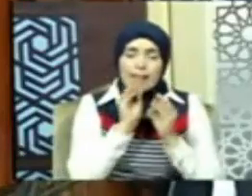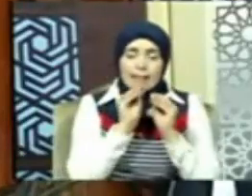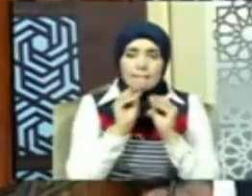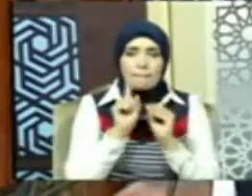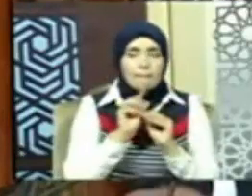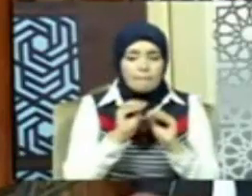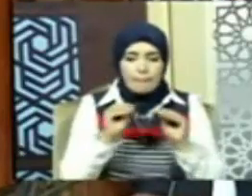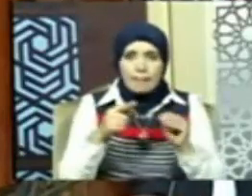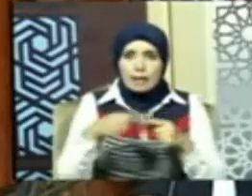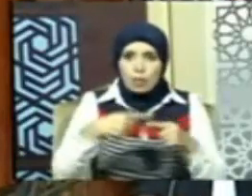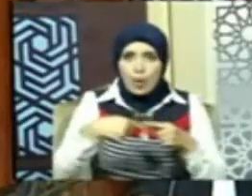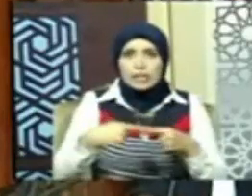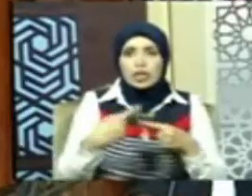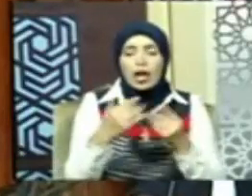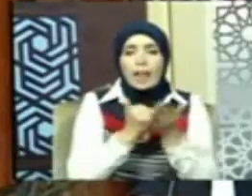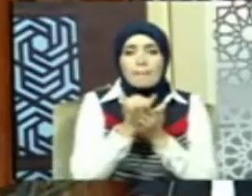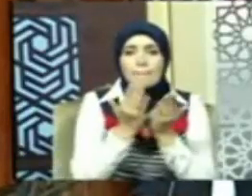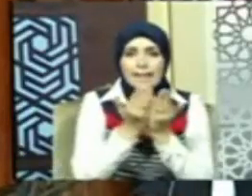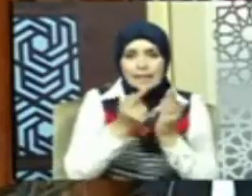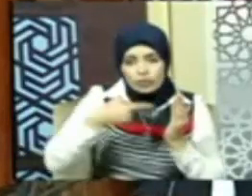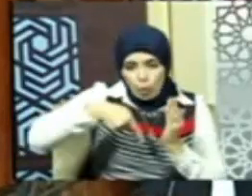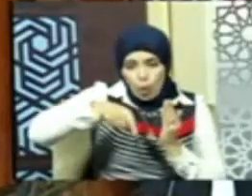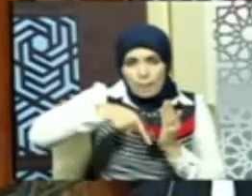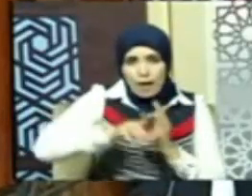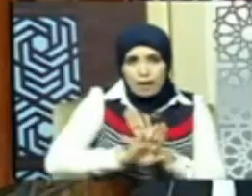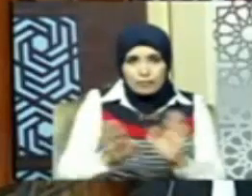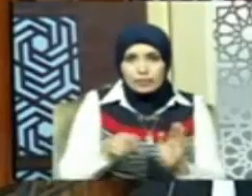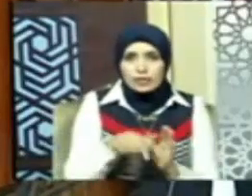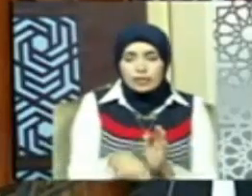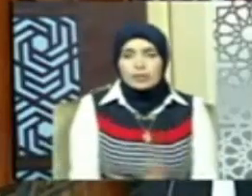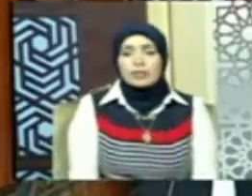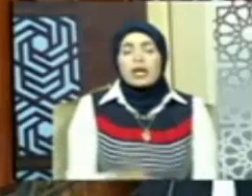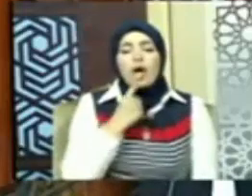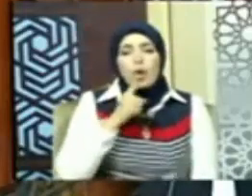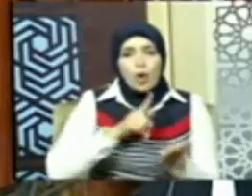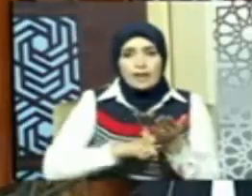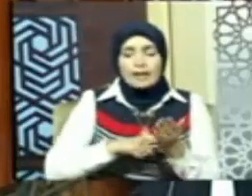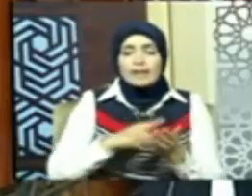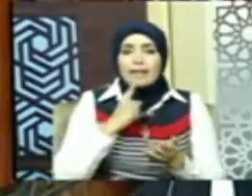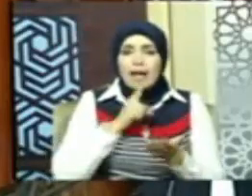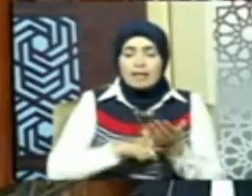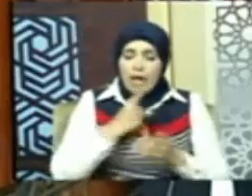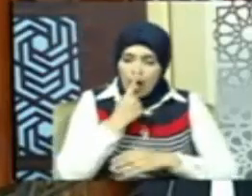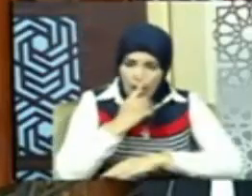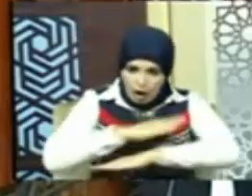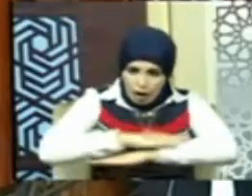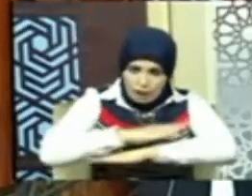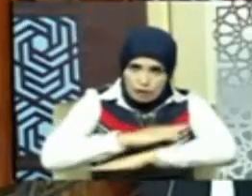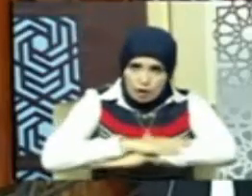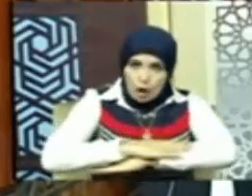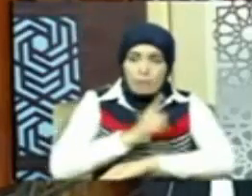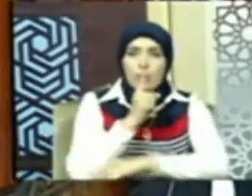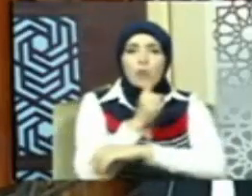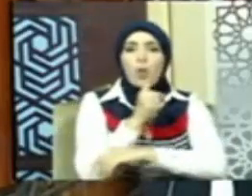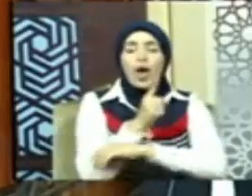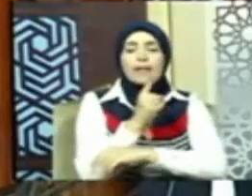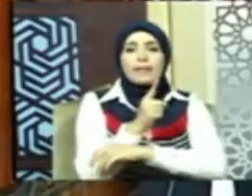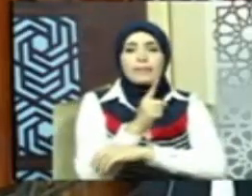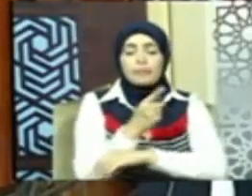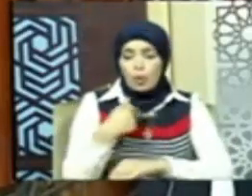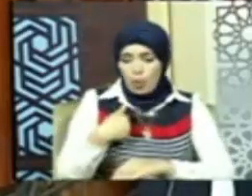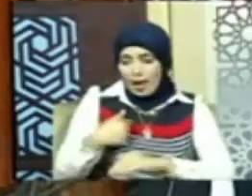ونؤكد أن احترام المعلم وأن تربية أبنائنا على احترام